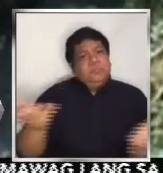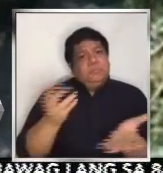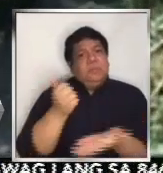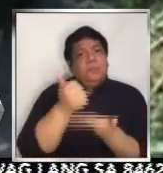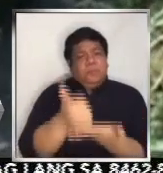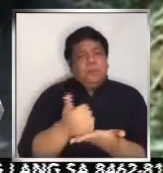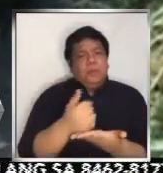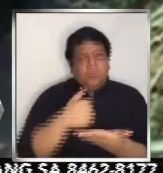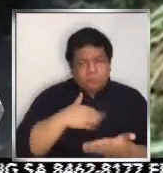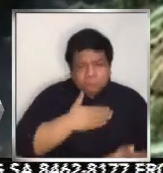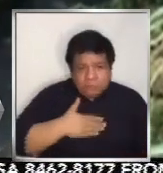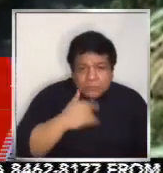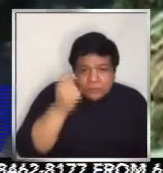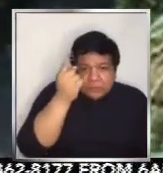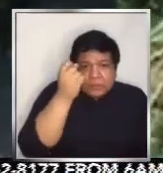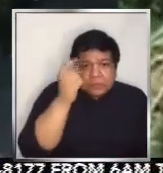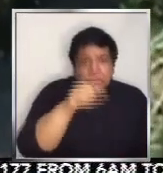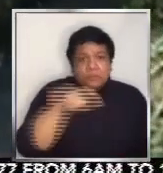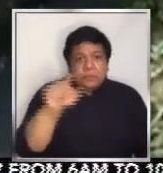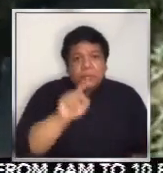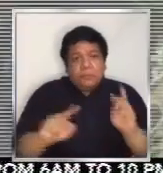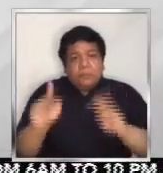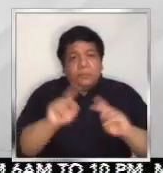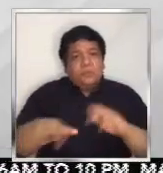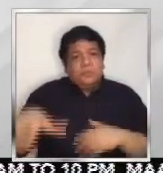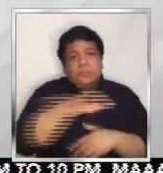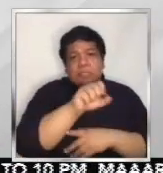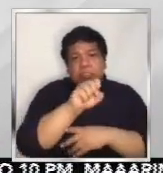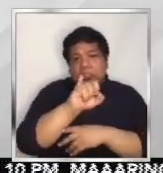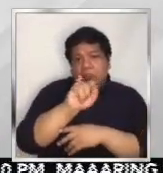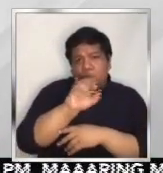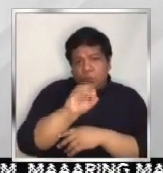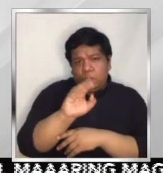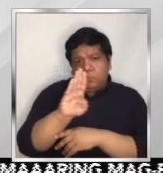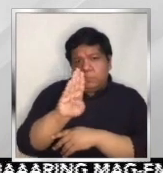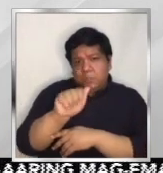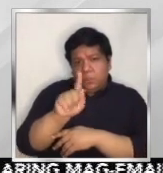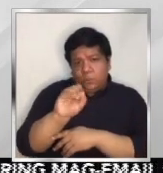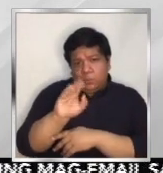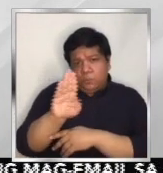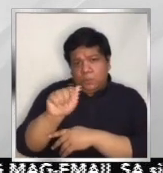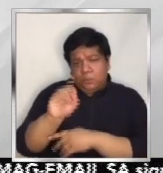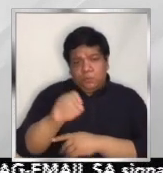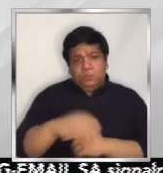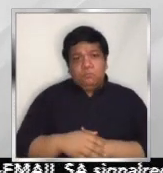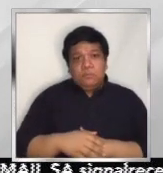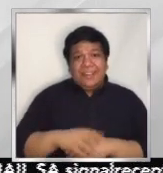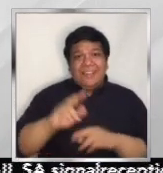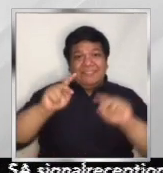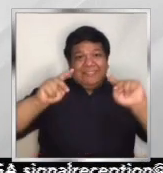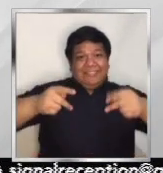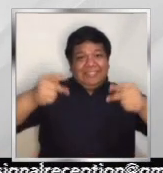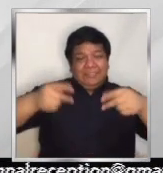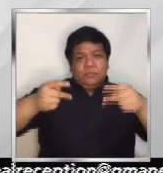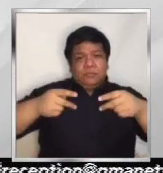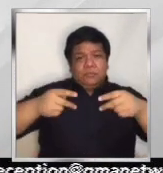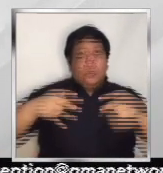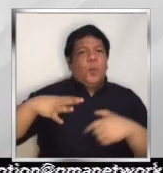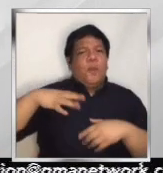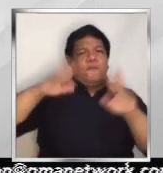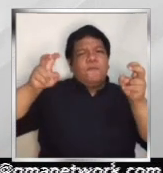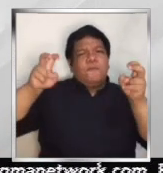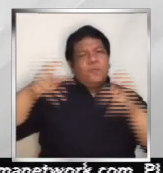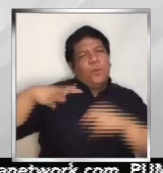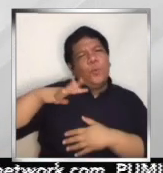sa mga residente ng sityo Bato-Bato 1. May second batch po, yung tinatawag po na existed, yun ang